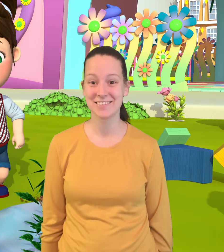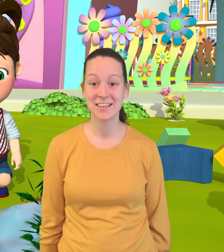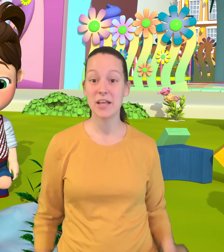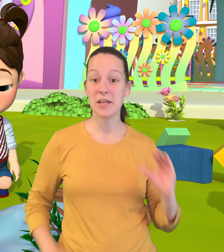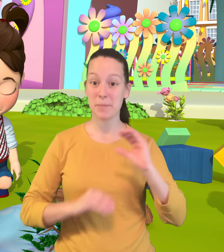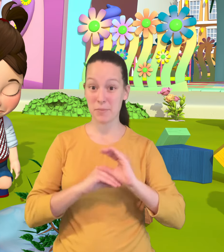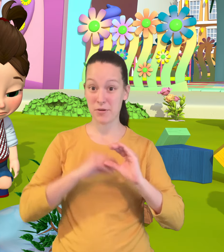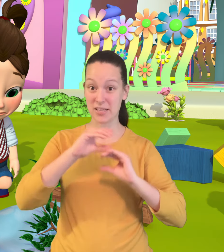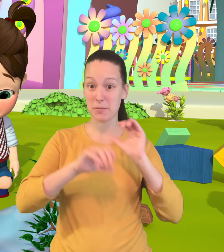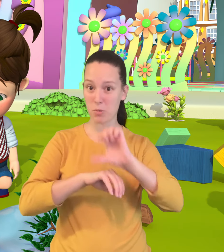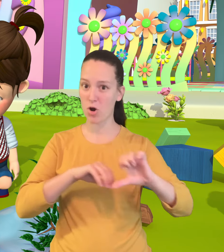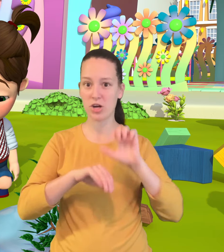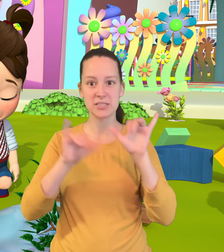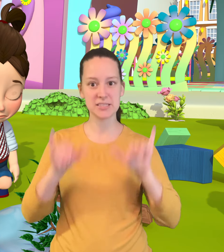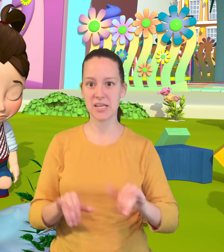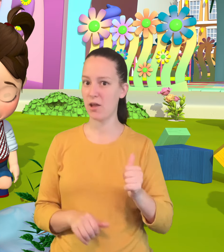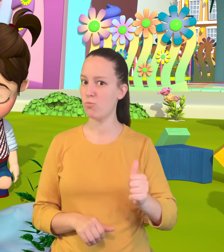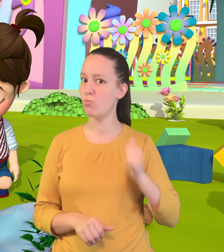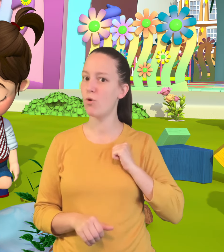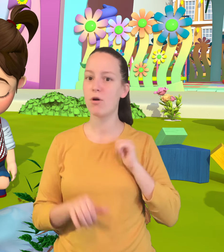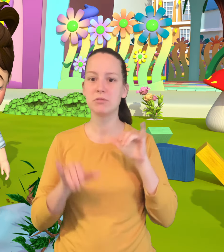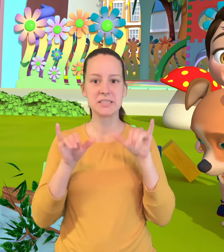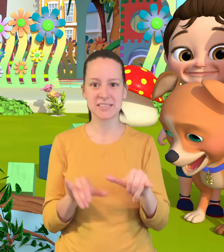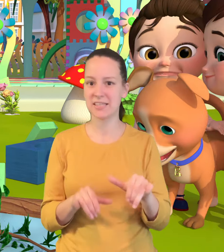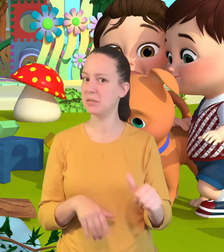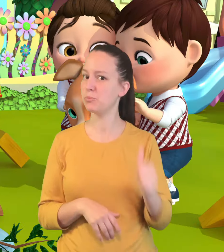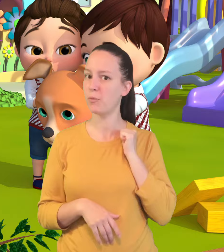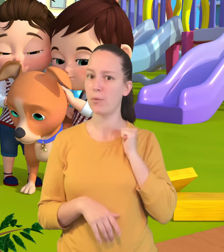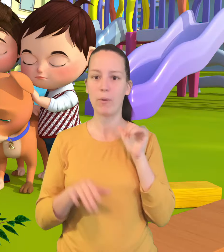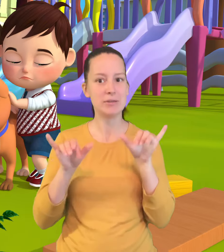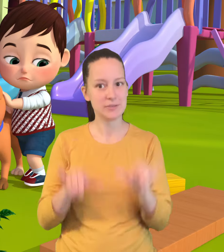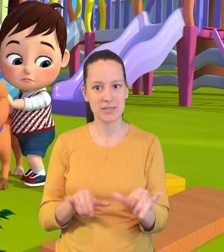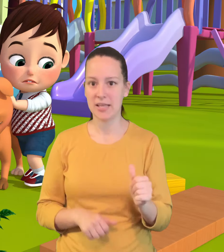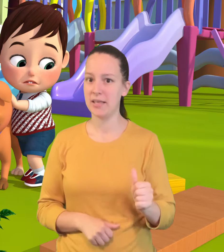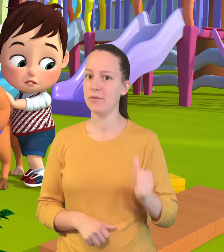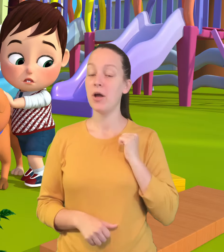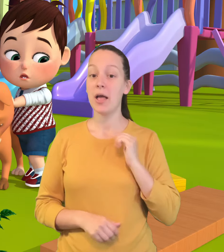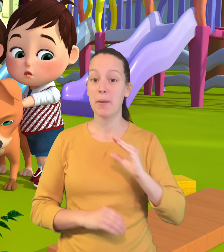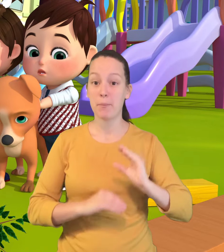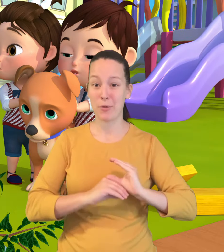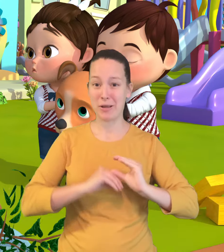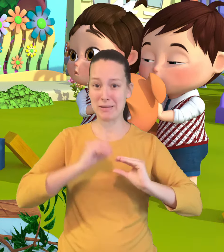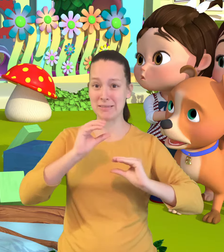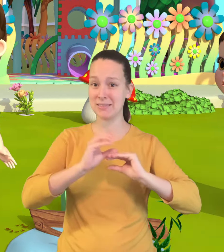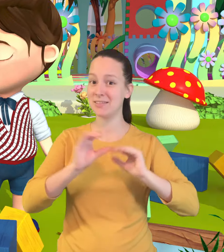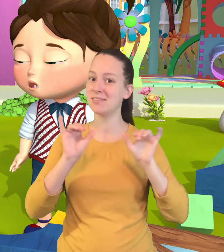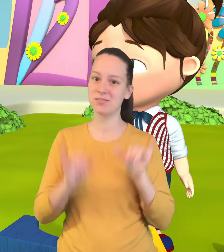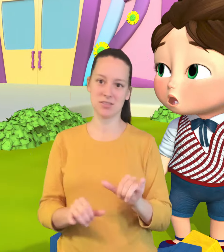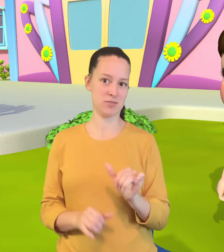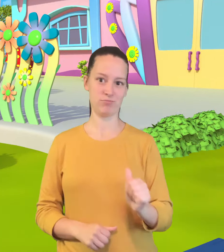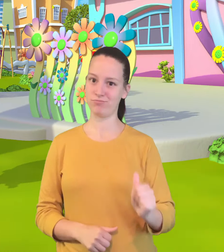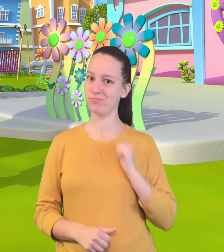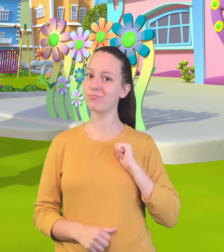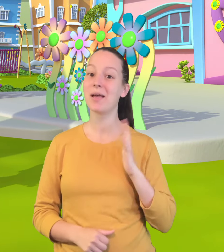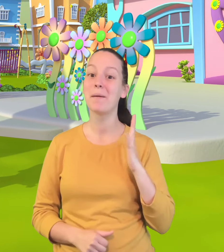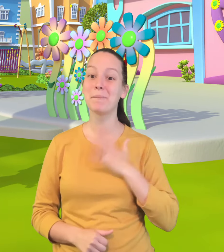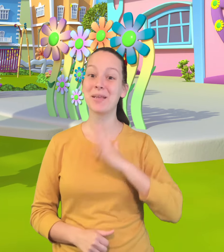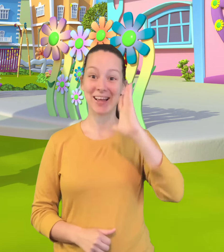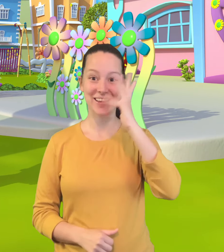ましょうロード1は口はてる口はてる口はてるロード1は口